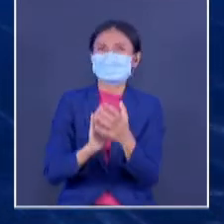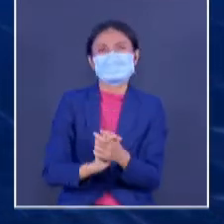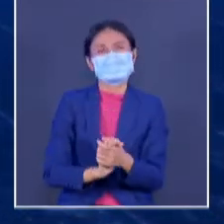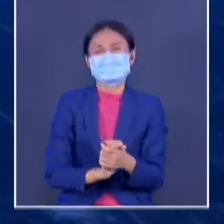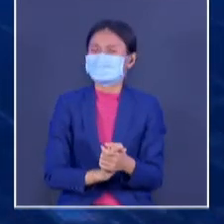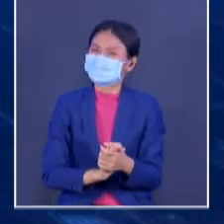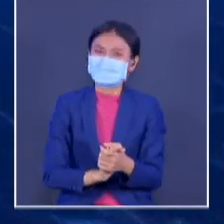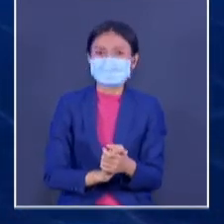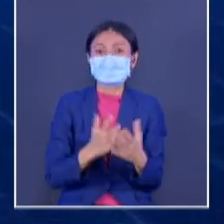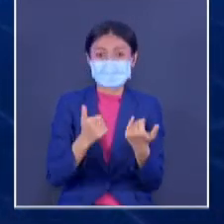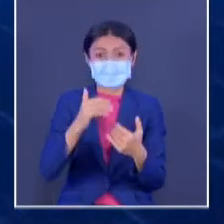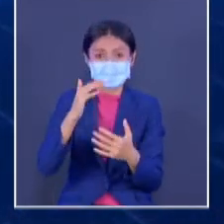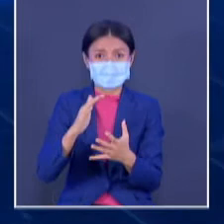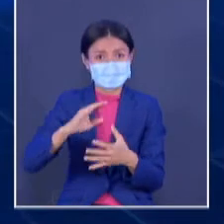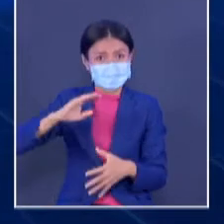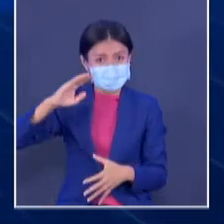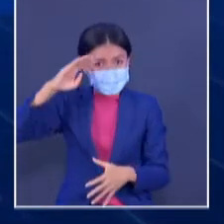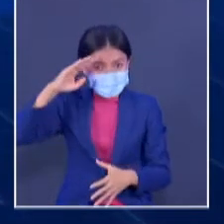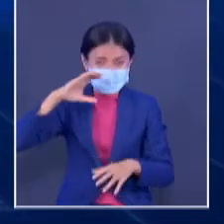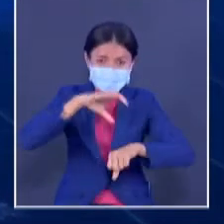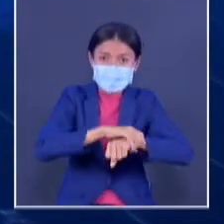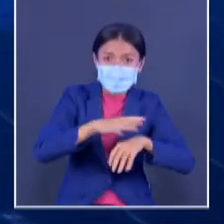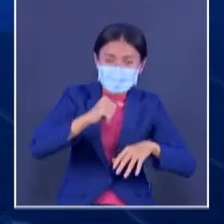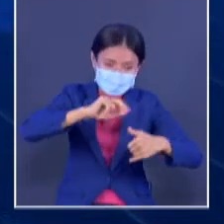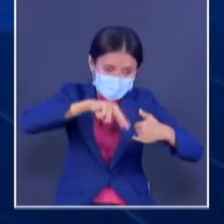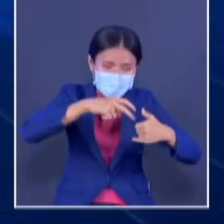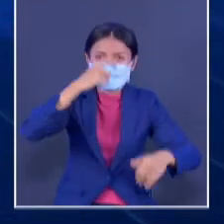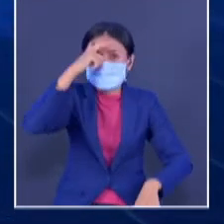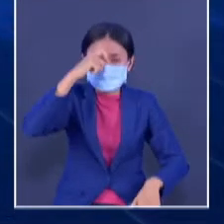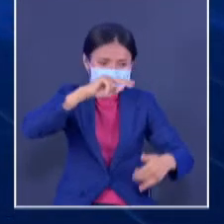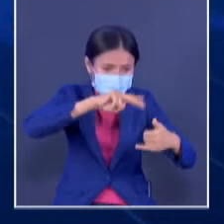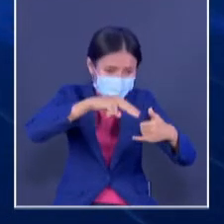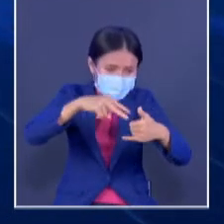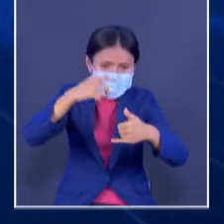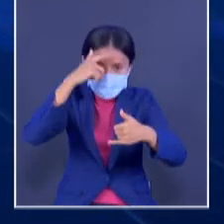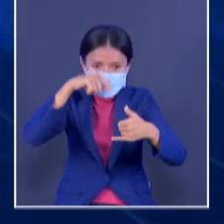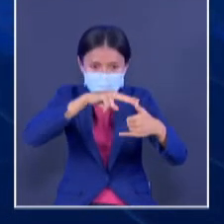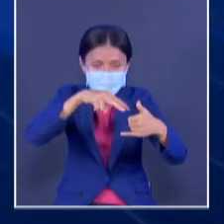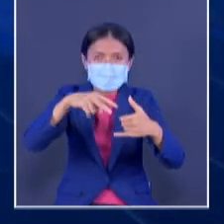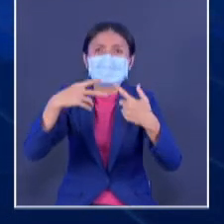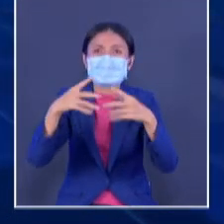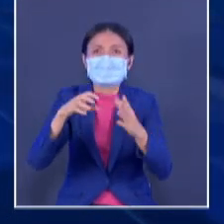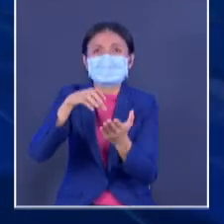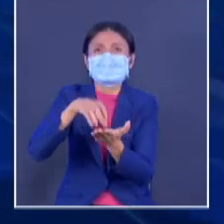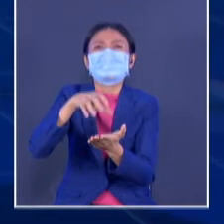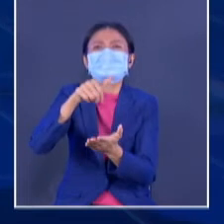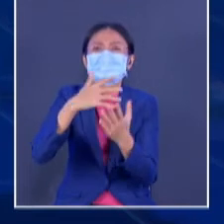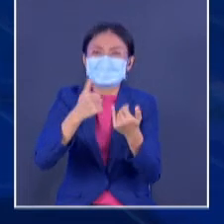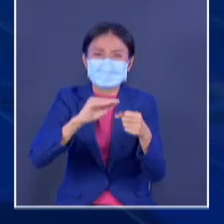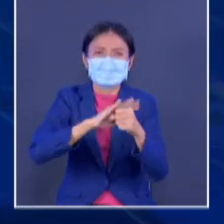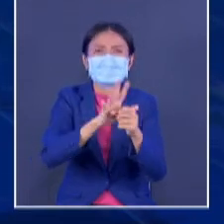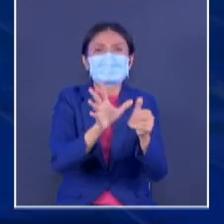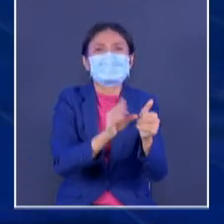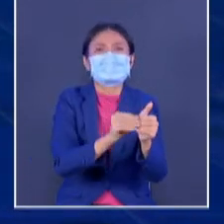จับได้รูปเรียบร้อยปุ๊บเจ้าที่ก็เลยต้องตรวจวัดอุณหภูมิของแรงงานชาวเมียนมาทั้งหมดเดชะบุญครับคราวนี้ยังไม่พบใครมีอุณห